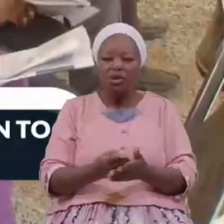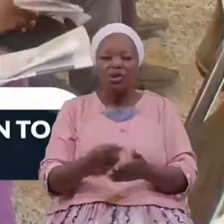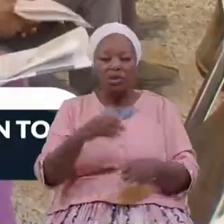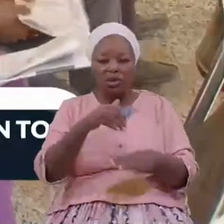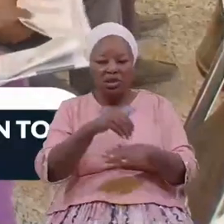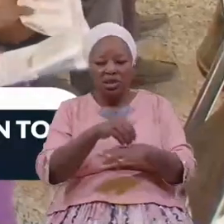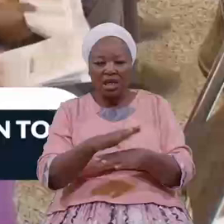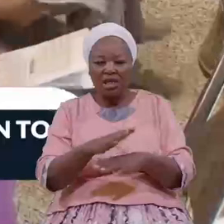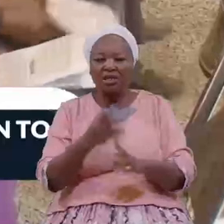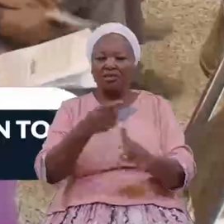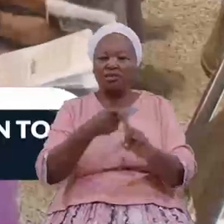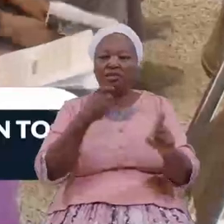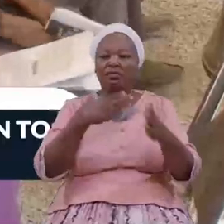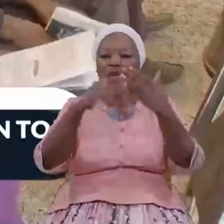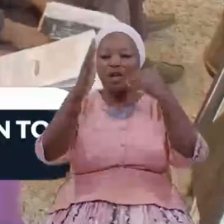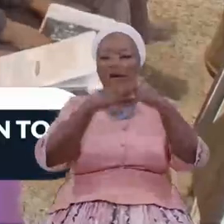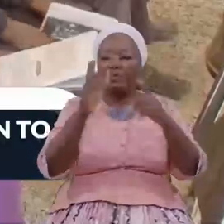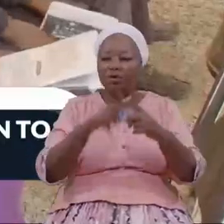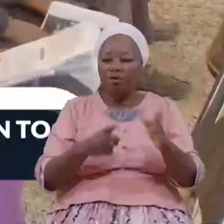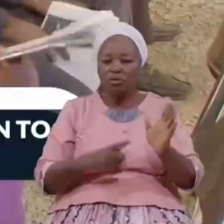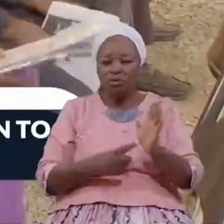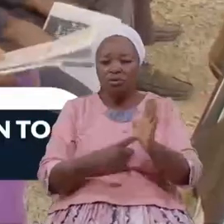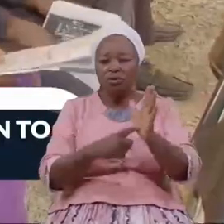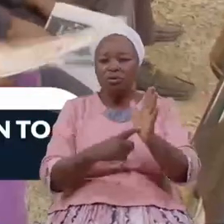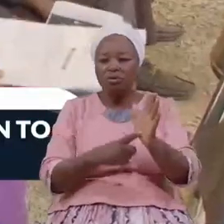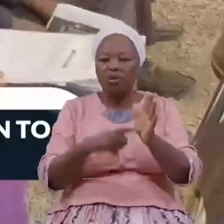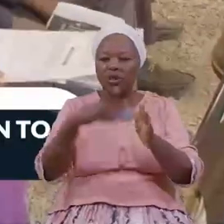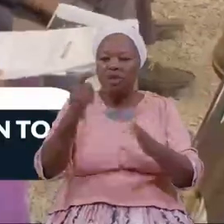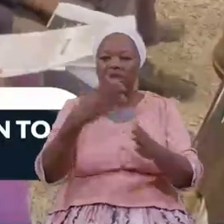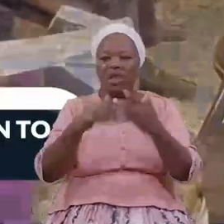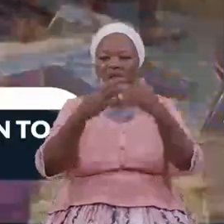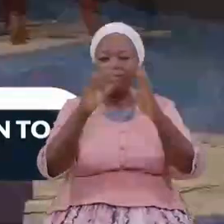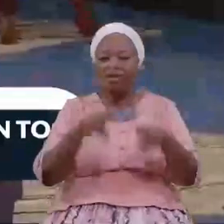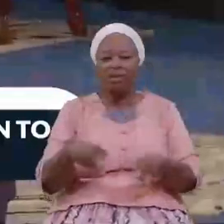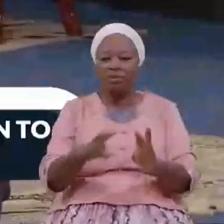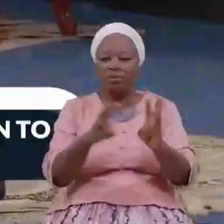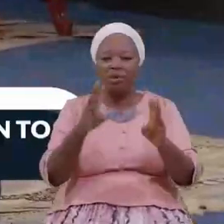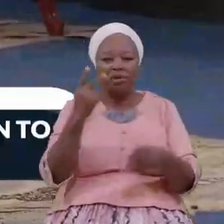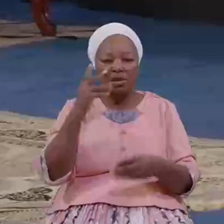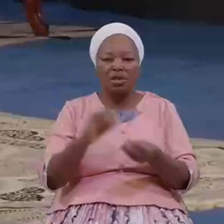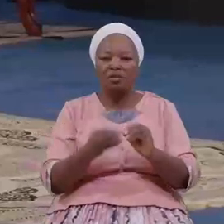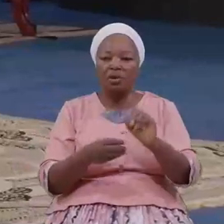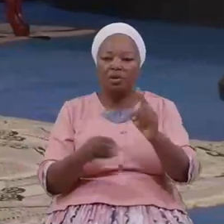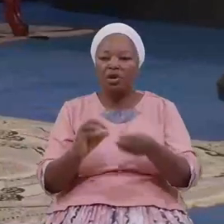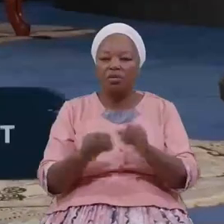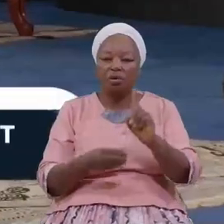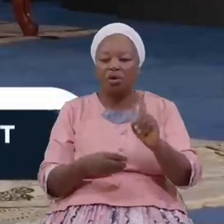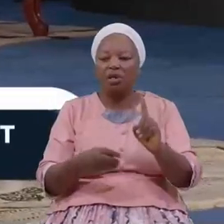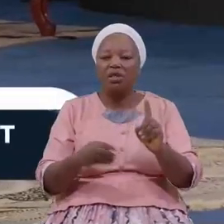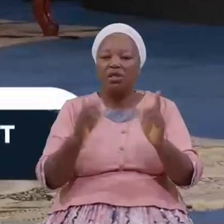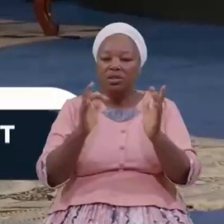envoyée du ciel pour montrer la voie céleste. Allons au premier point ici, nous allons voir